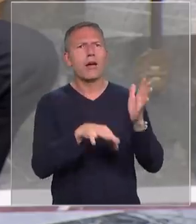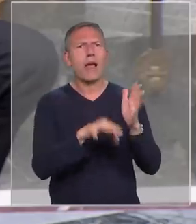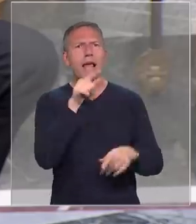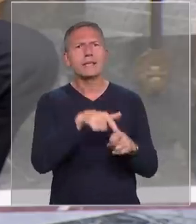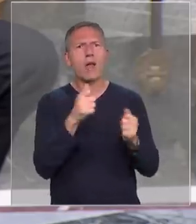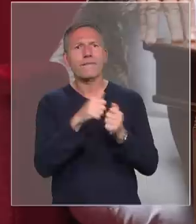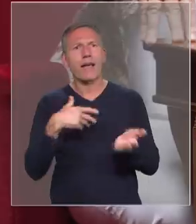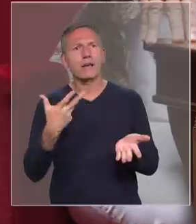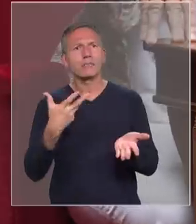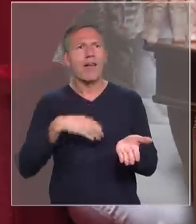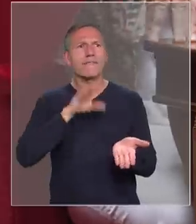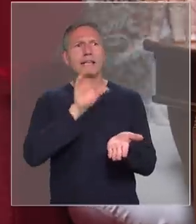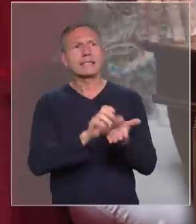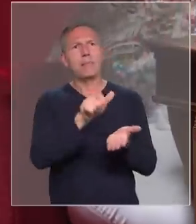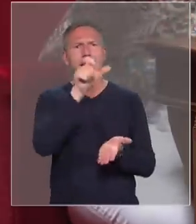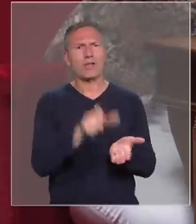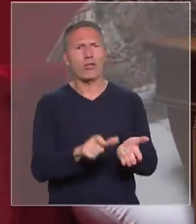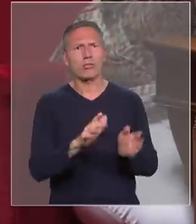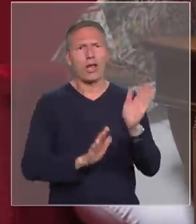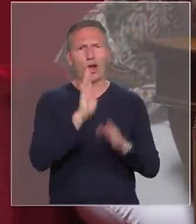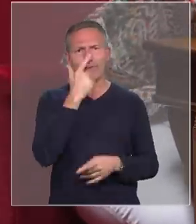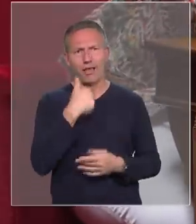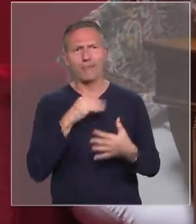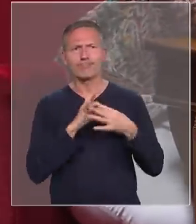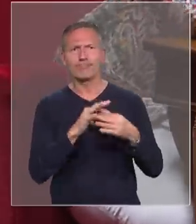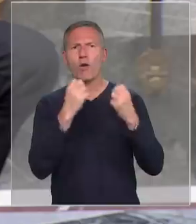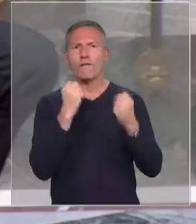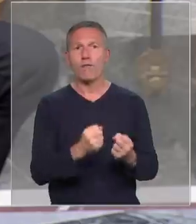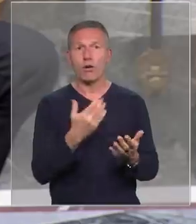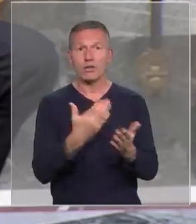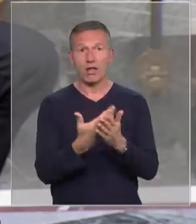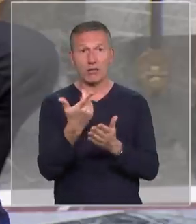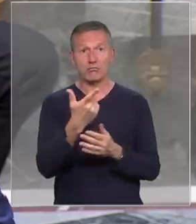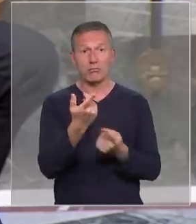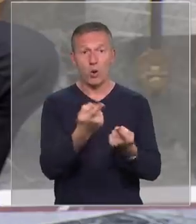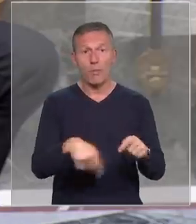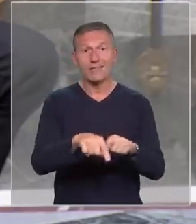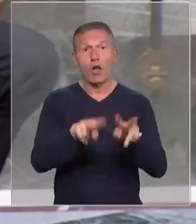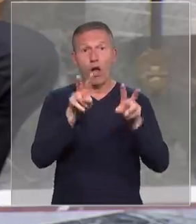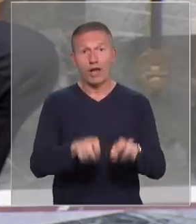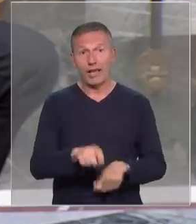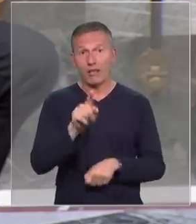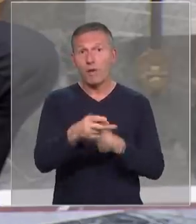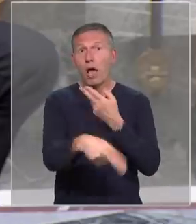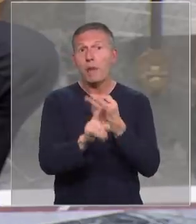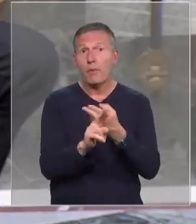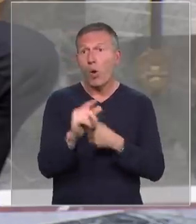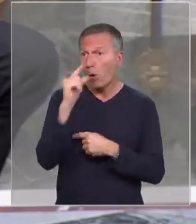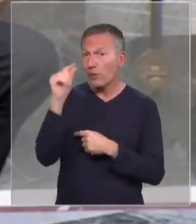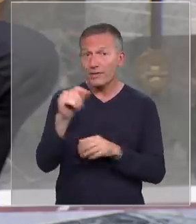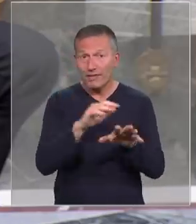en investissant sur un candidat qui vous serait favorable. La question à laquelle votre commission d'enquête devra répondre, c'est « Poutine l'a-t-il